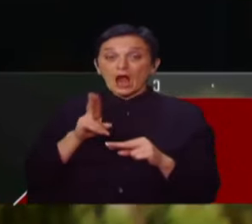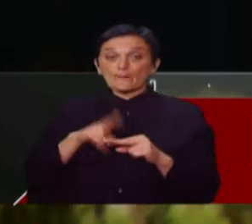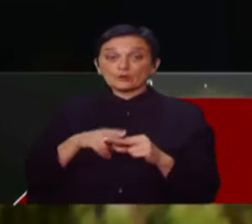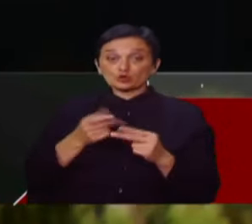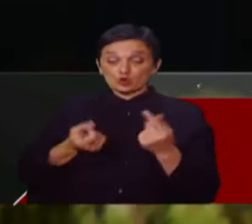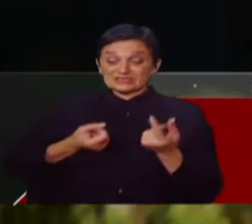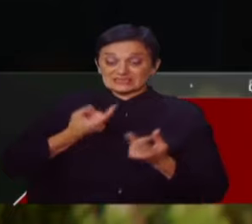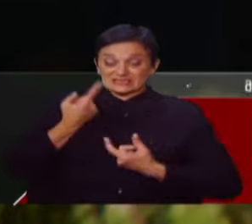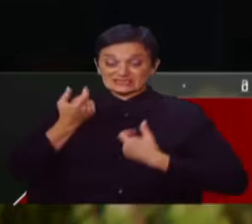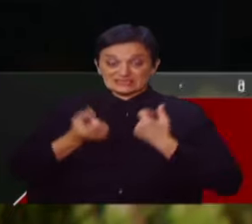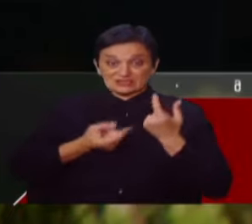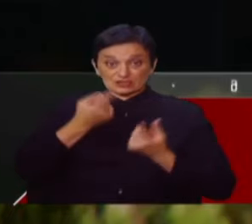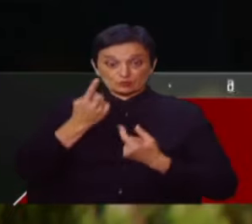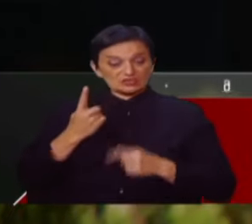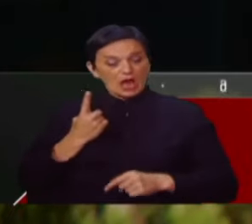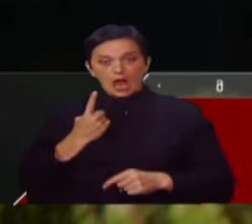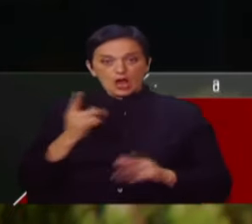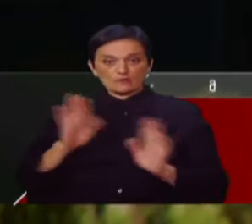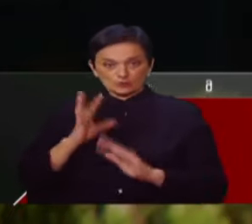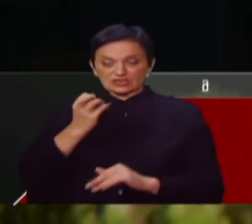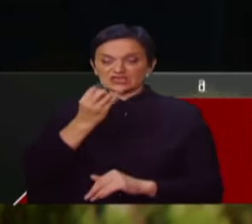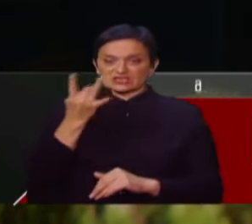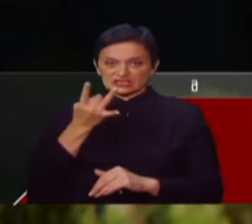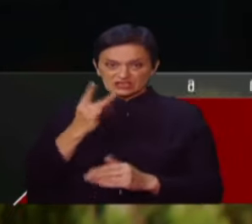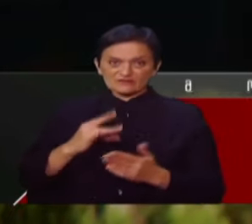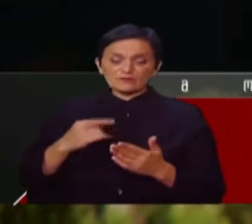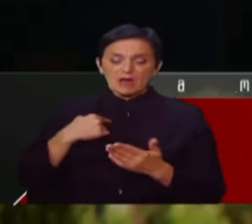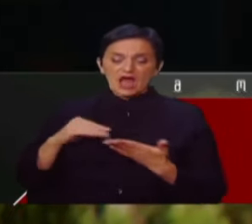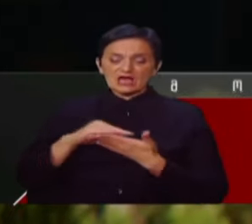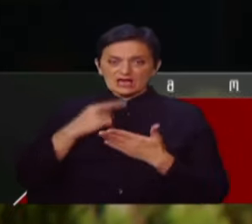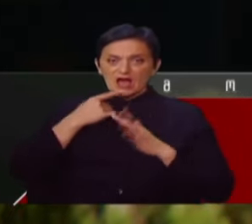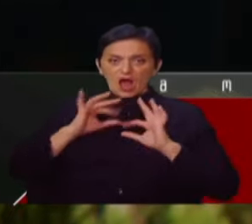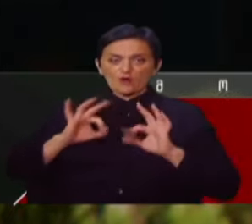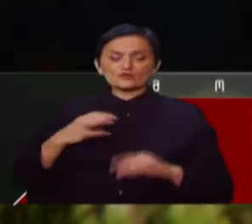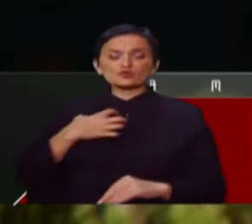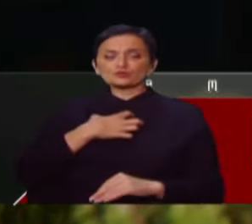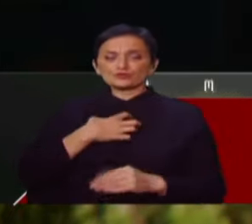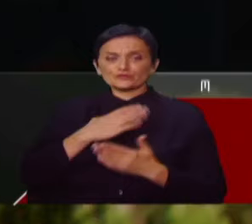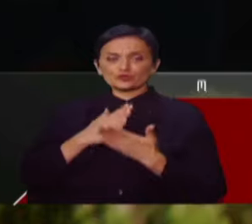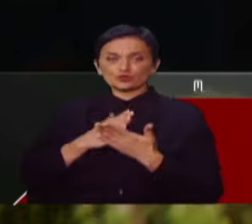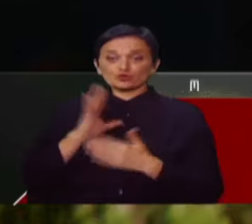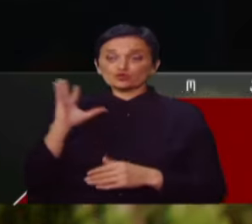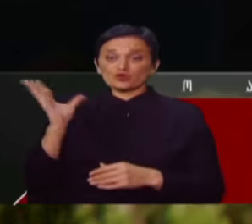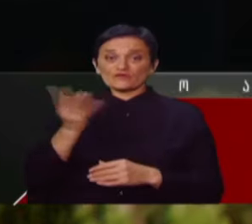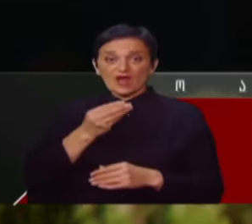სიმპტომების გამოვლენას არ უნდა დაველოდოთ და კიდევ ერთხელ გავიმეორებ, რომ მნიშვნელოვანია, რომ ყოველას